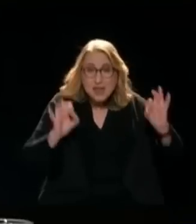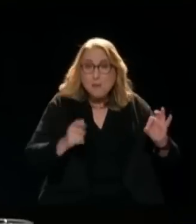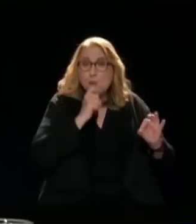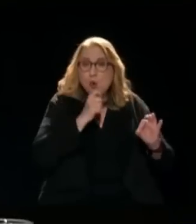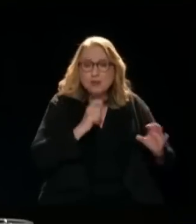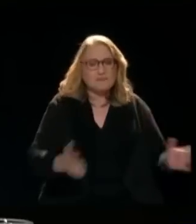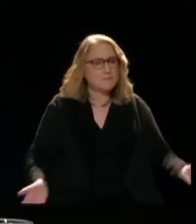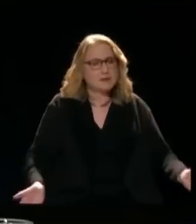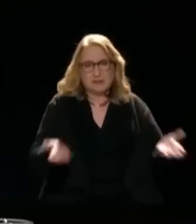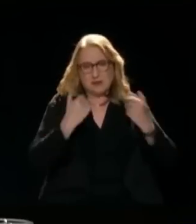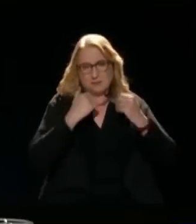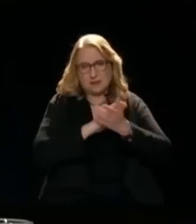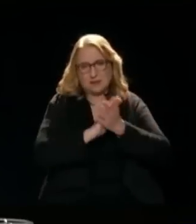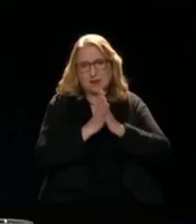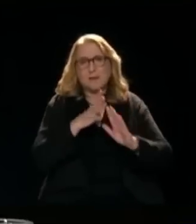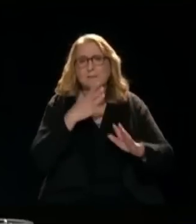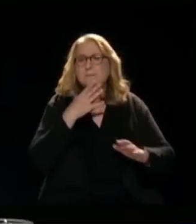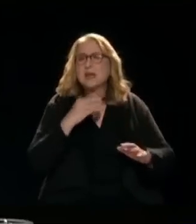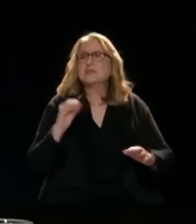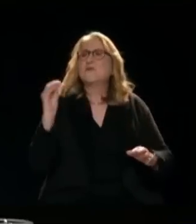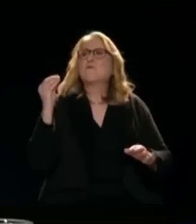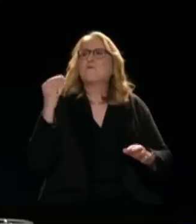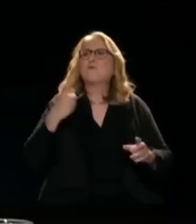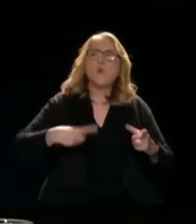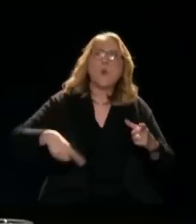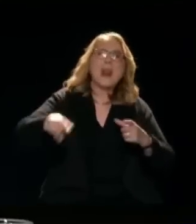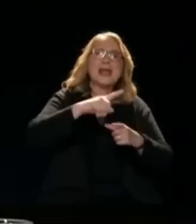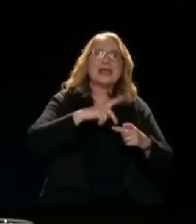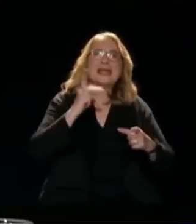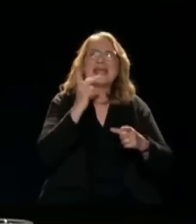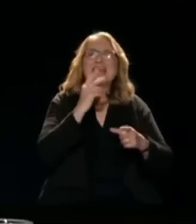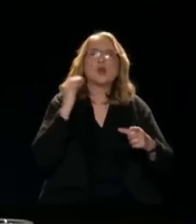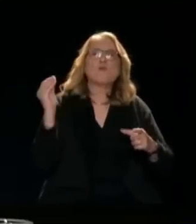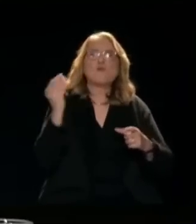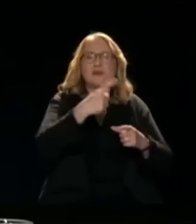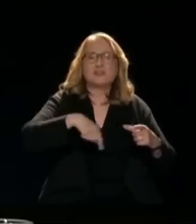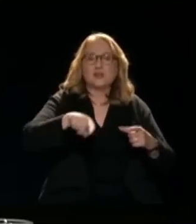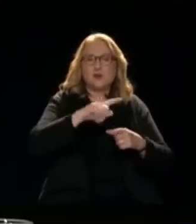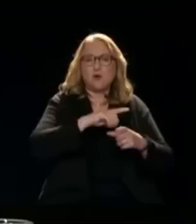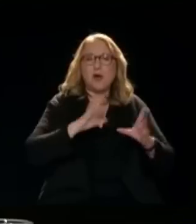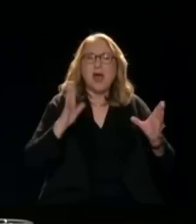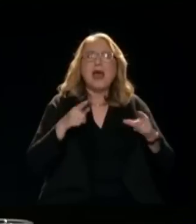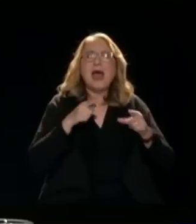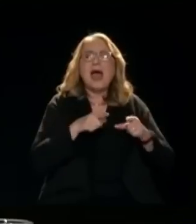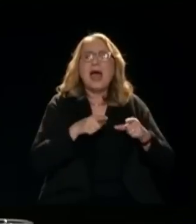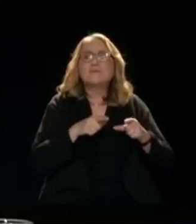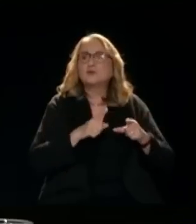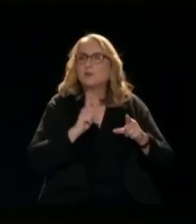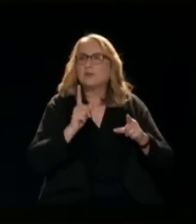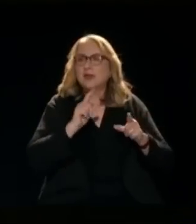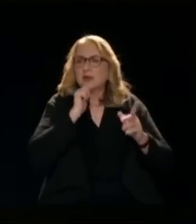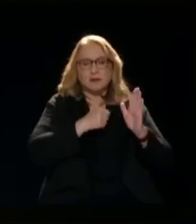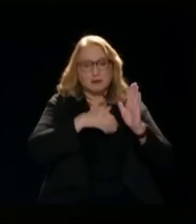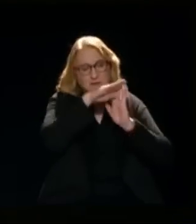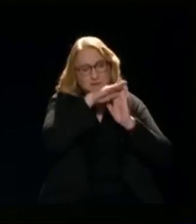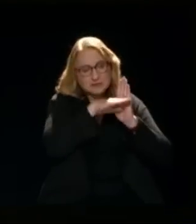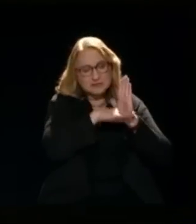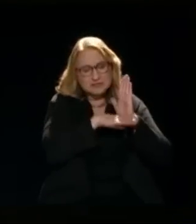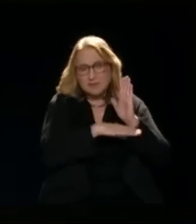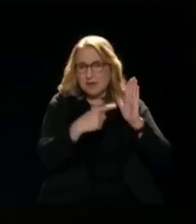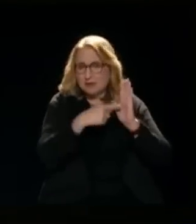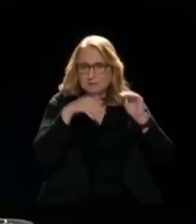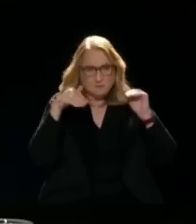έχουμε. Κοινοβουλευτικό. Αλλά ο κοινοβουλευτισμός αυτός είναι δωτός. Διότι δεν τηρείται το Σύνταγμα. Η δικαιοσύνη